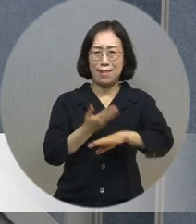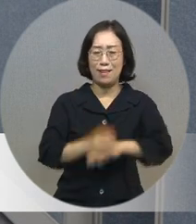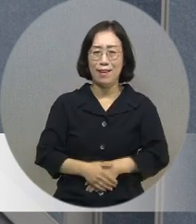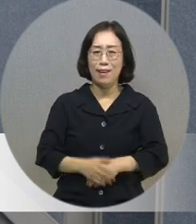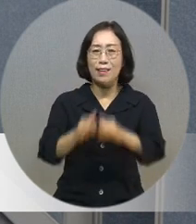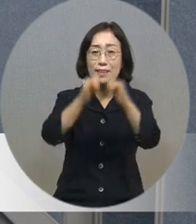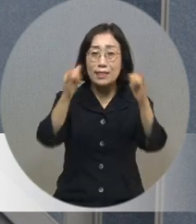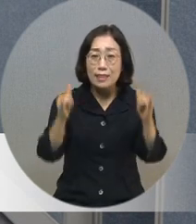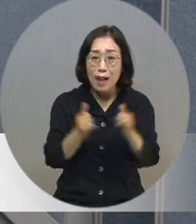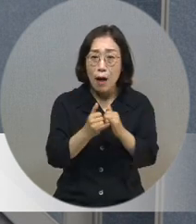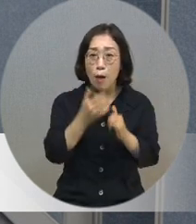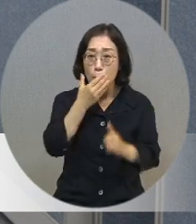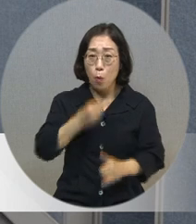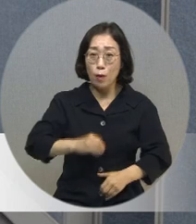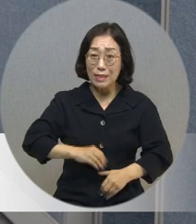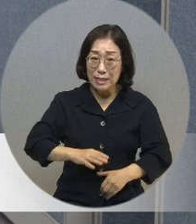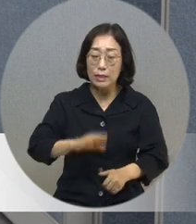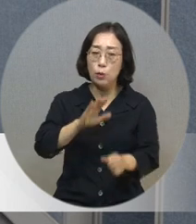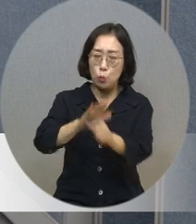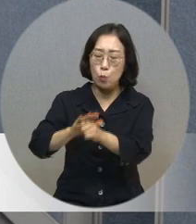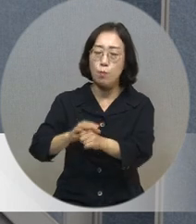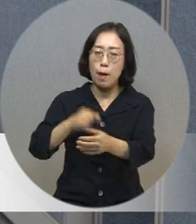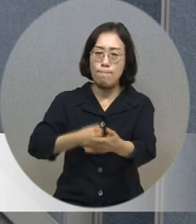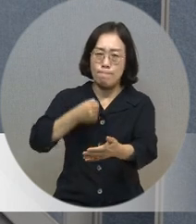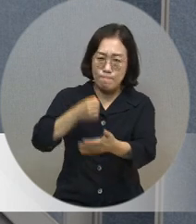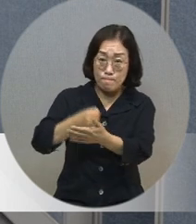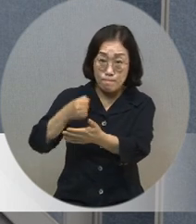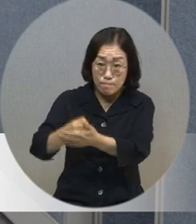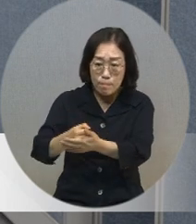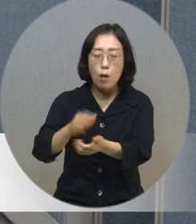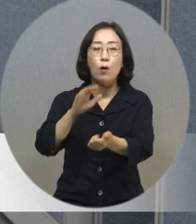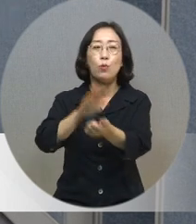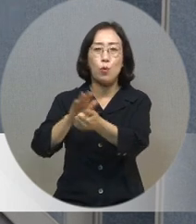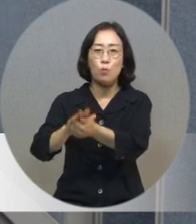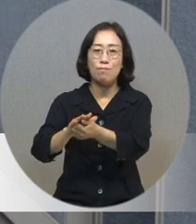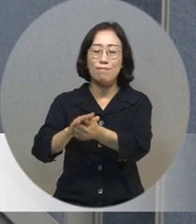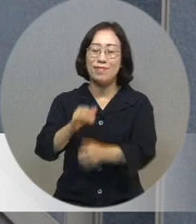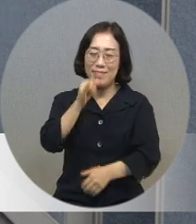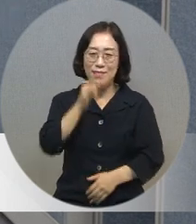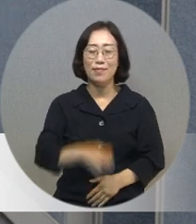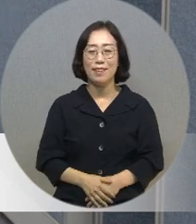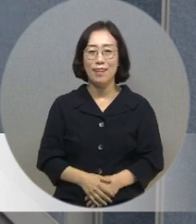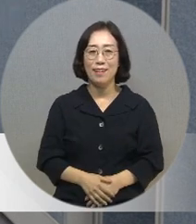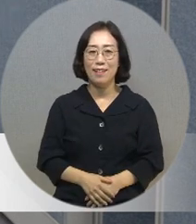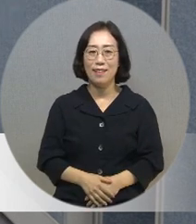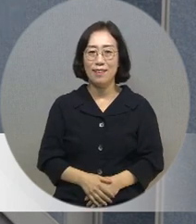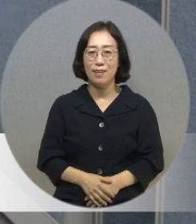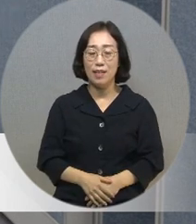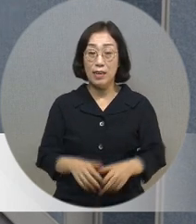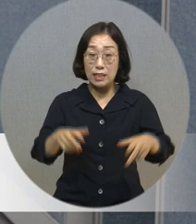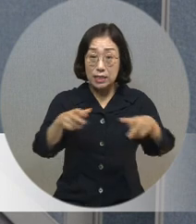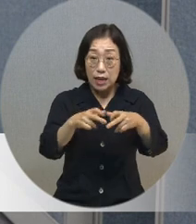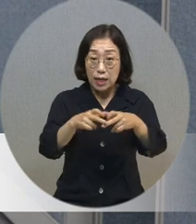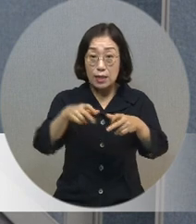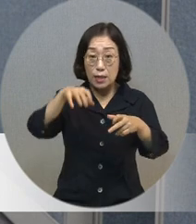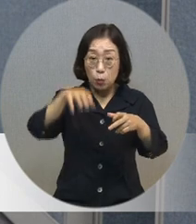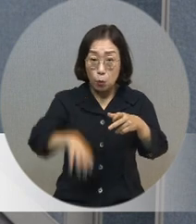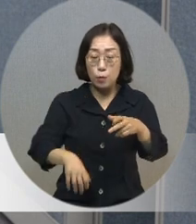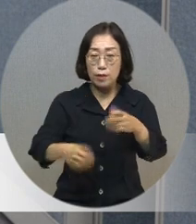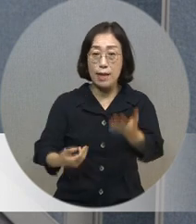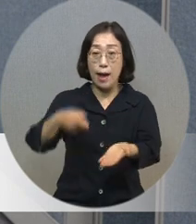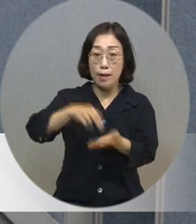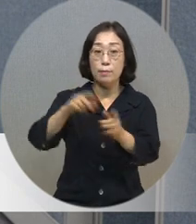그런 마인드를 가지고 계신 분들이 이렇게 후원 하시거든요 어 우리 장애인들이 지역에서